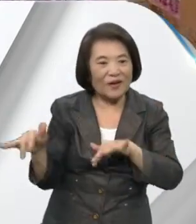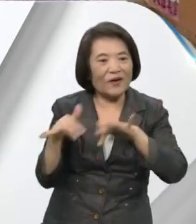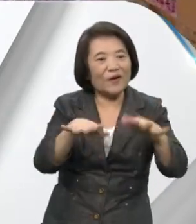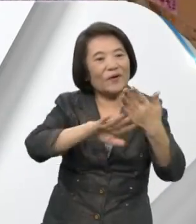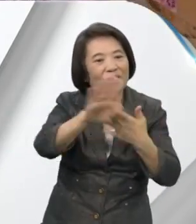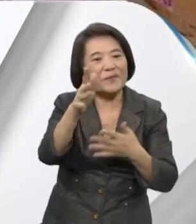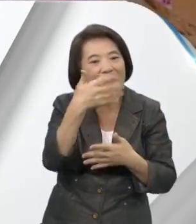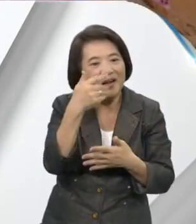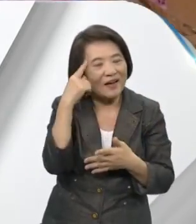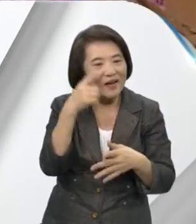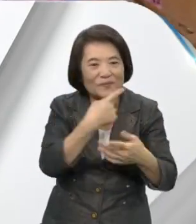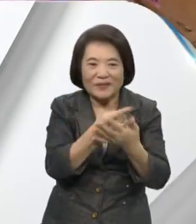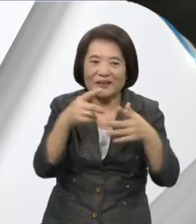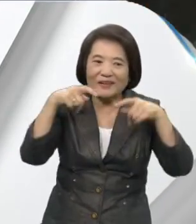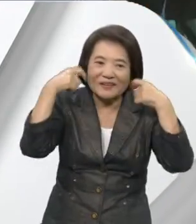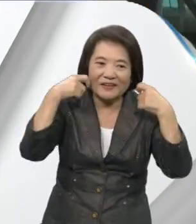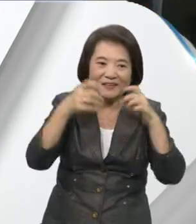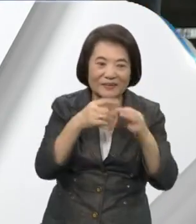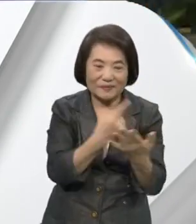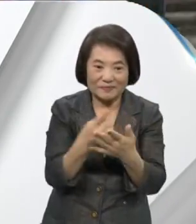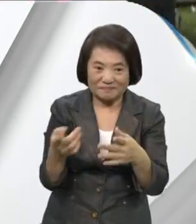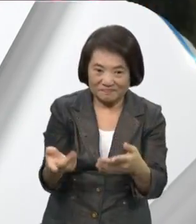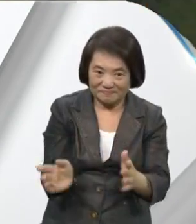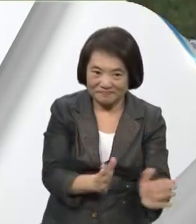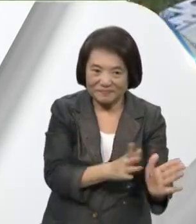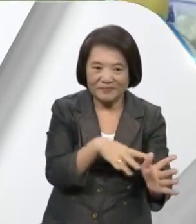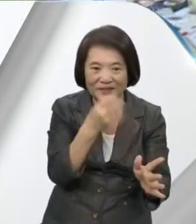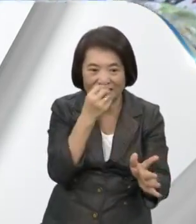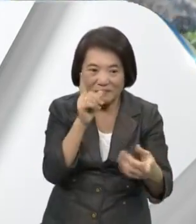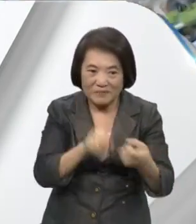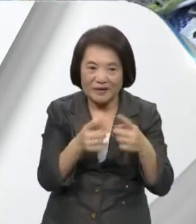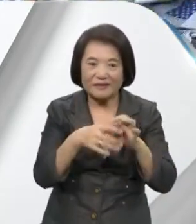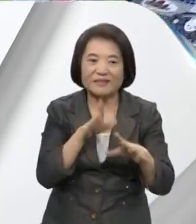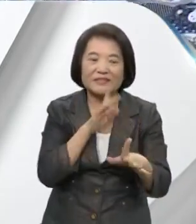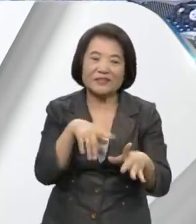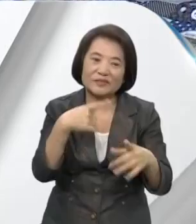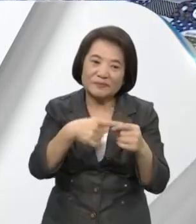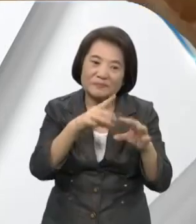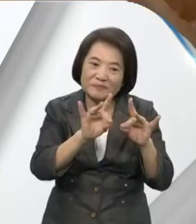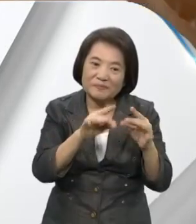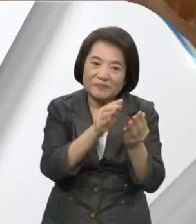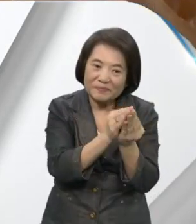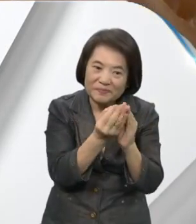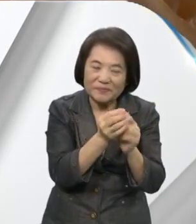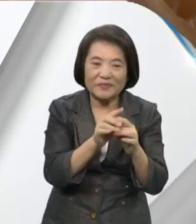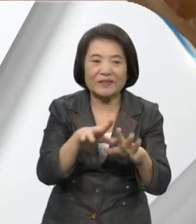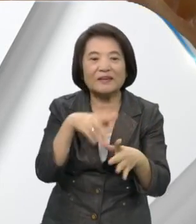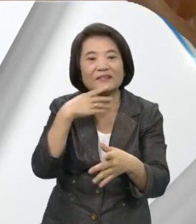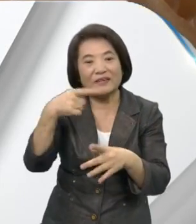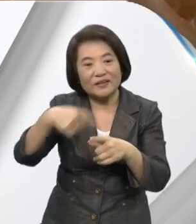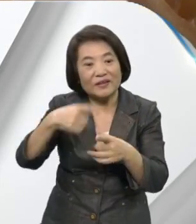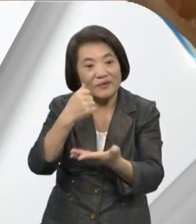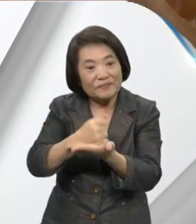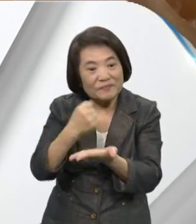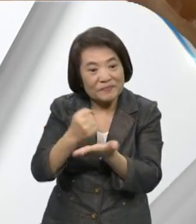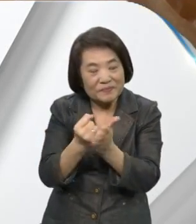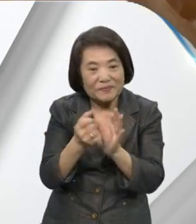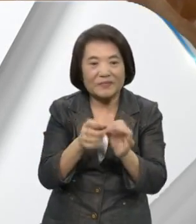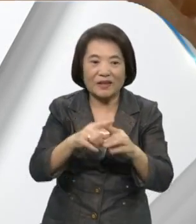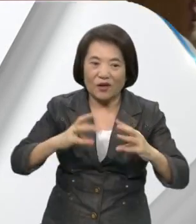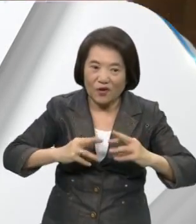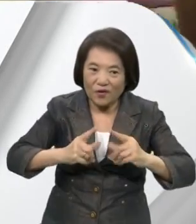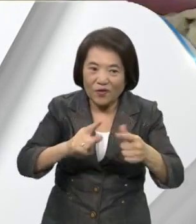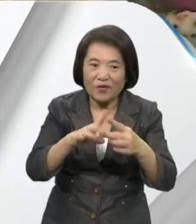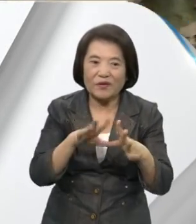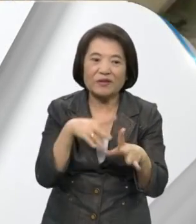家都知道同成吃。一个是准备的黑色野菜，是个最会做的菜，因为准备的糯米绿茶饭，因为包的寿司也系